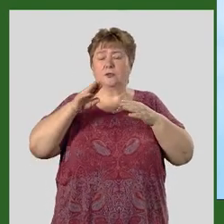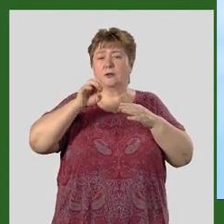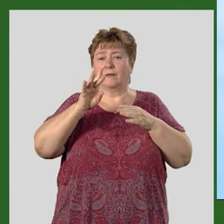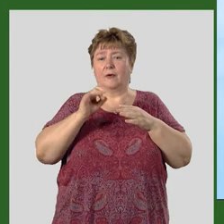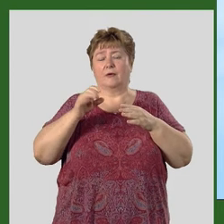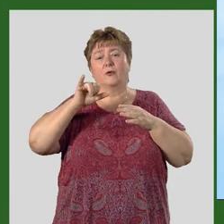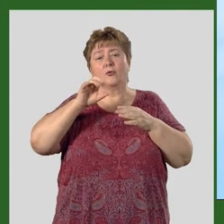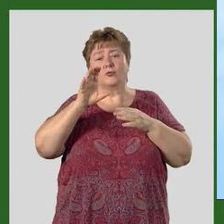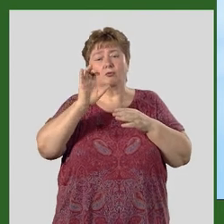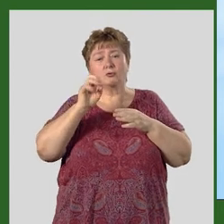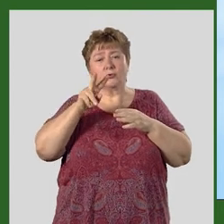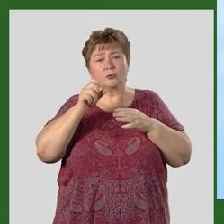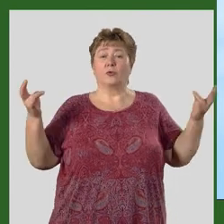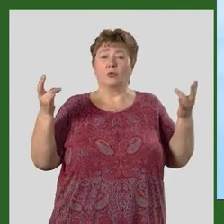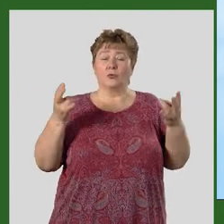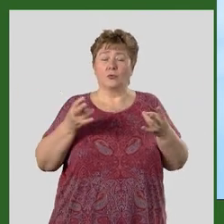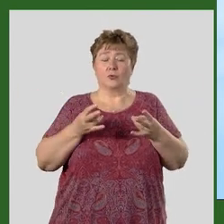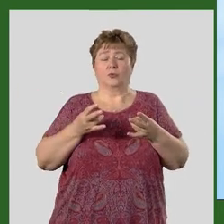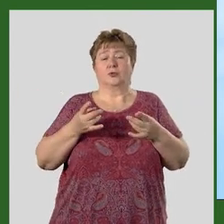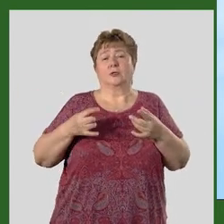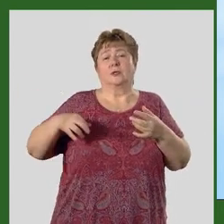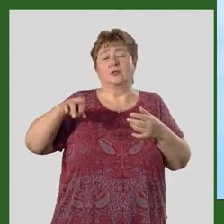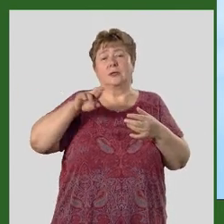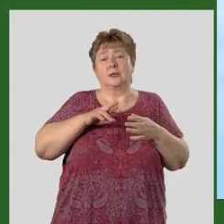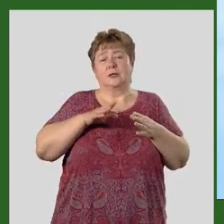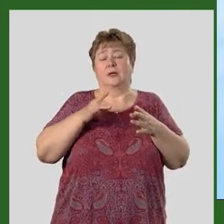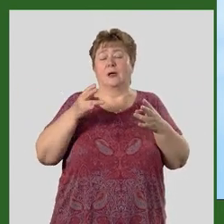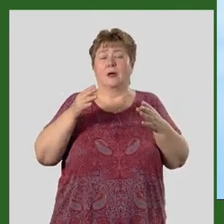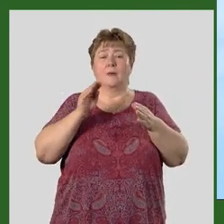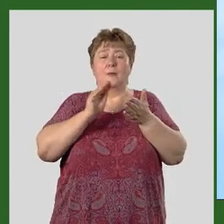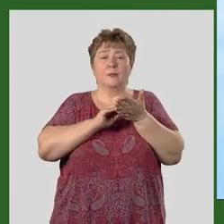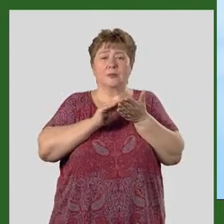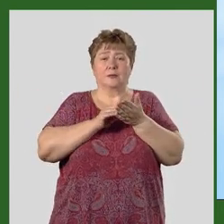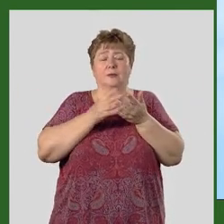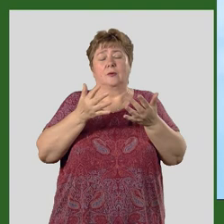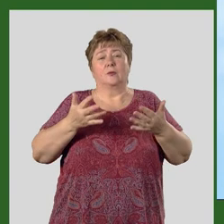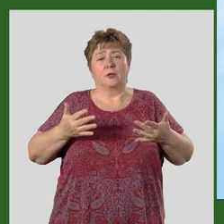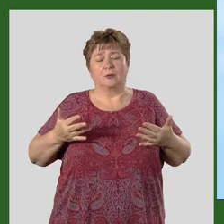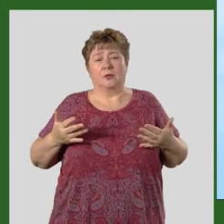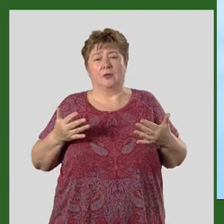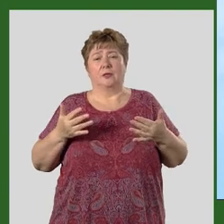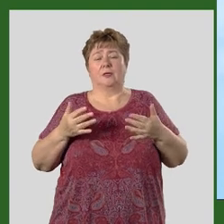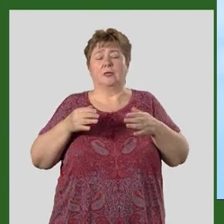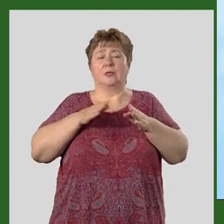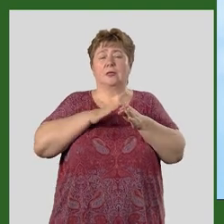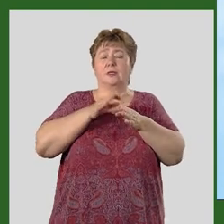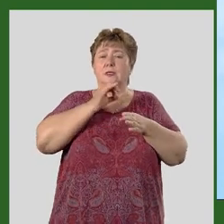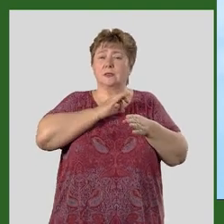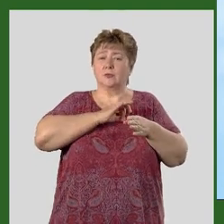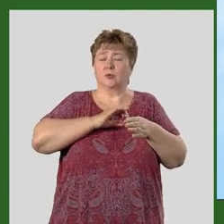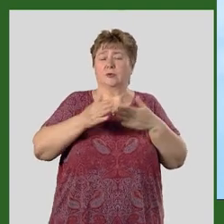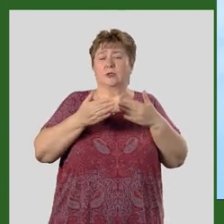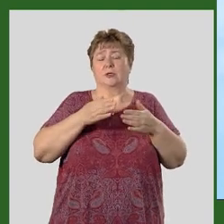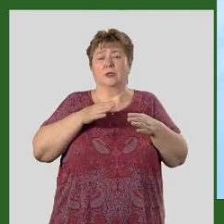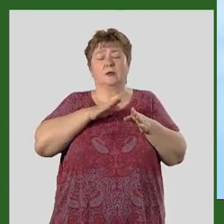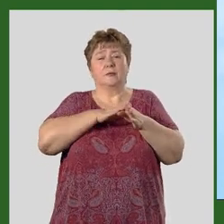и услуг, то есть предназначенных для непосредственного употребления, использования